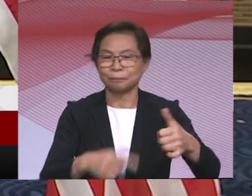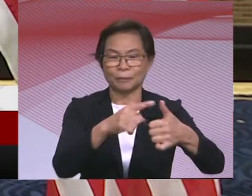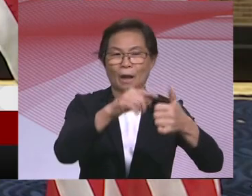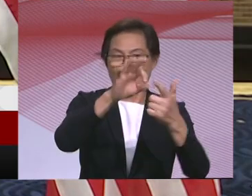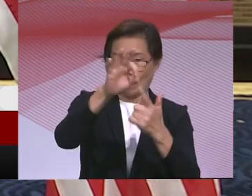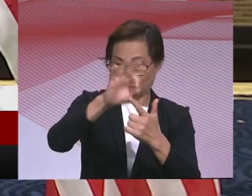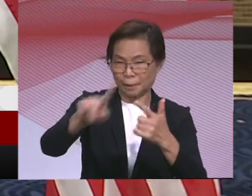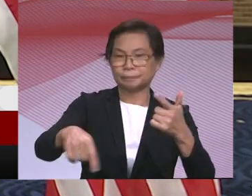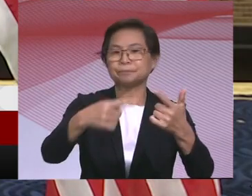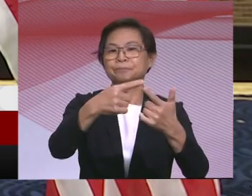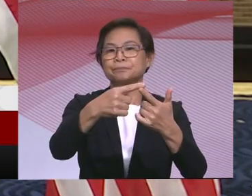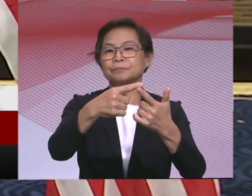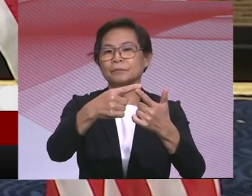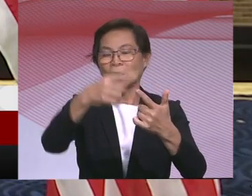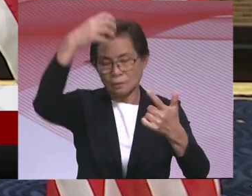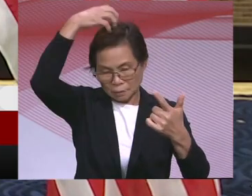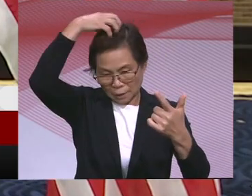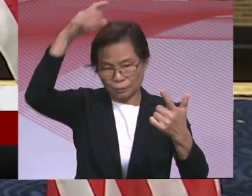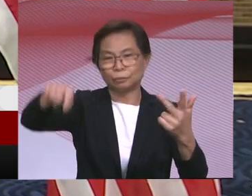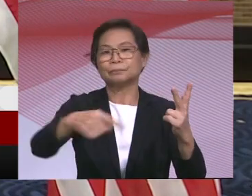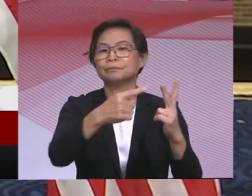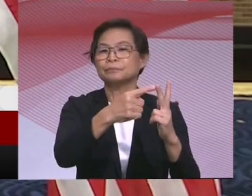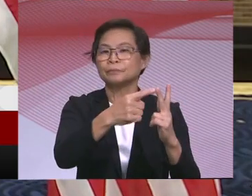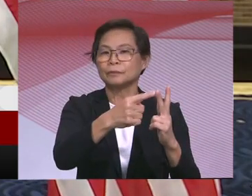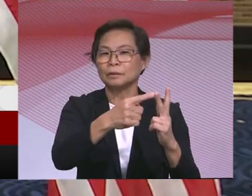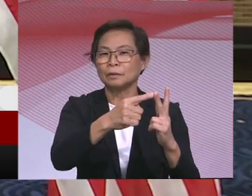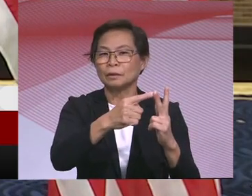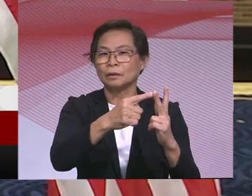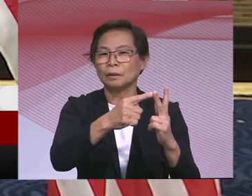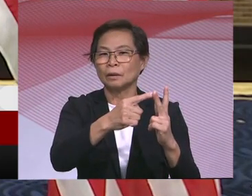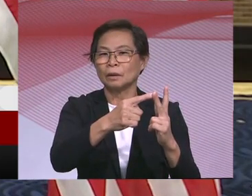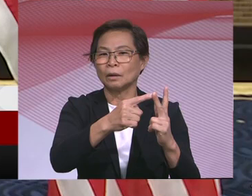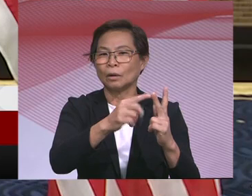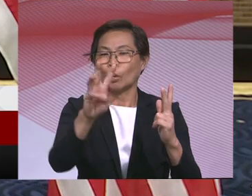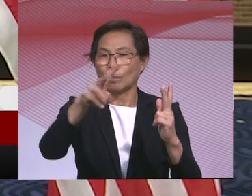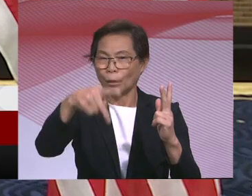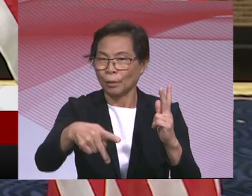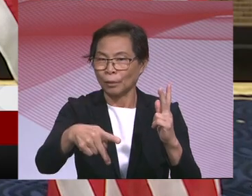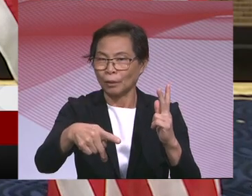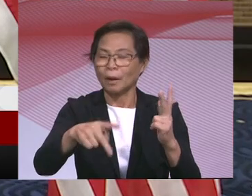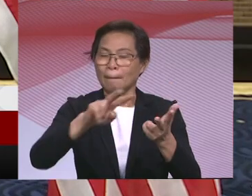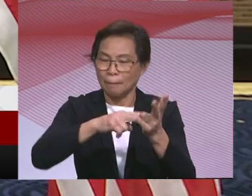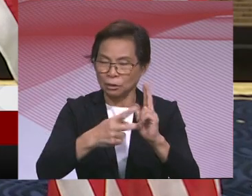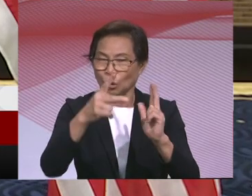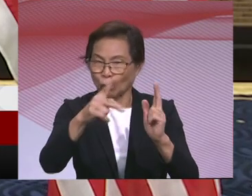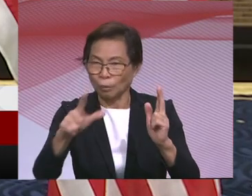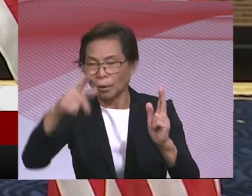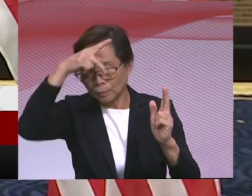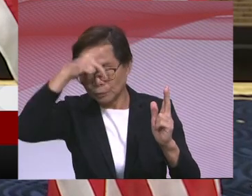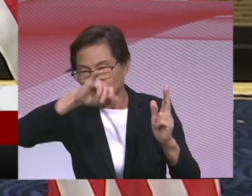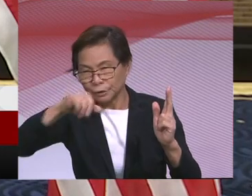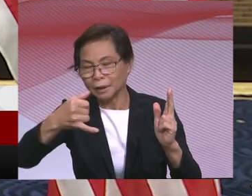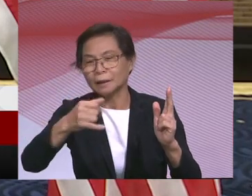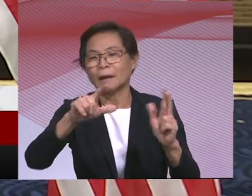pulau Pinang selango wilayah hapus kutuan ini masuk kalau lumpuh